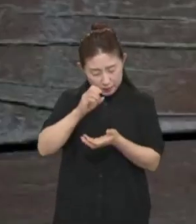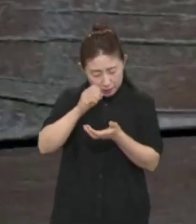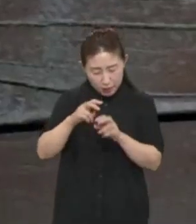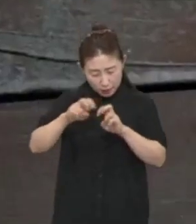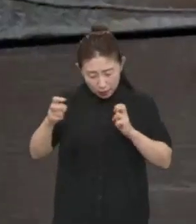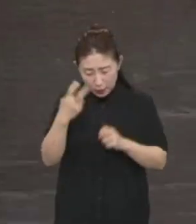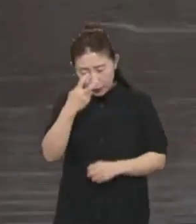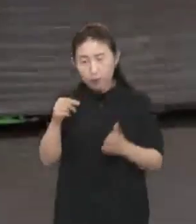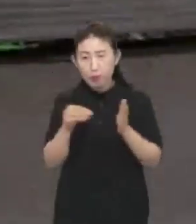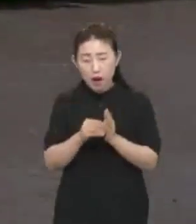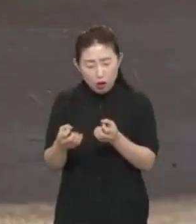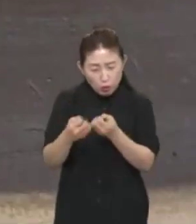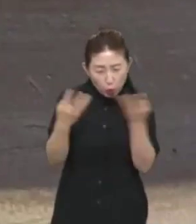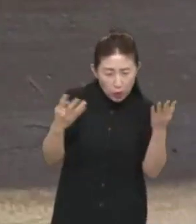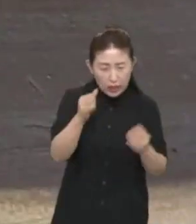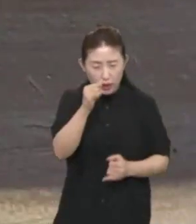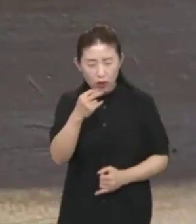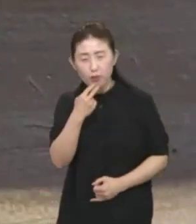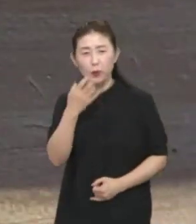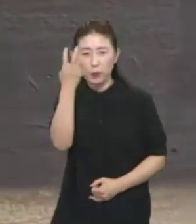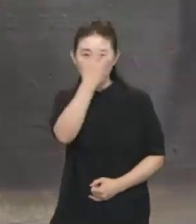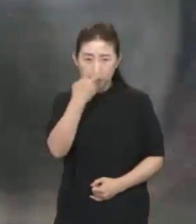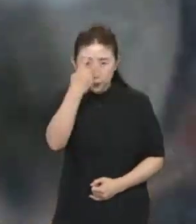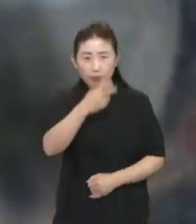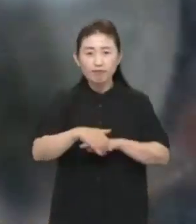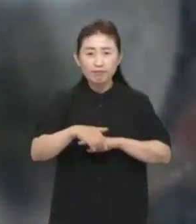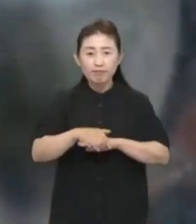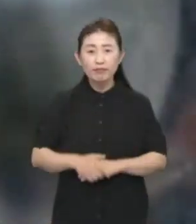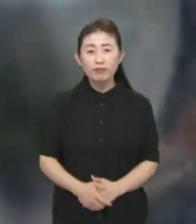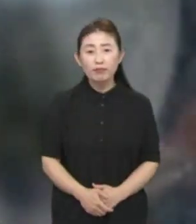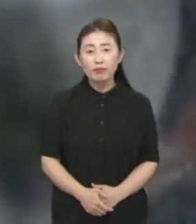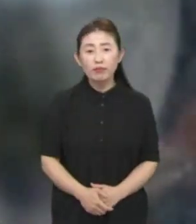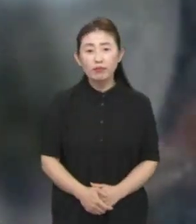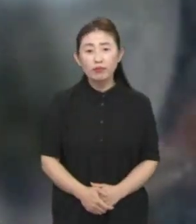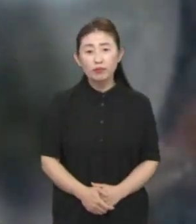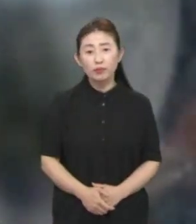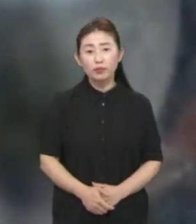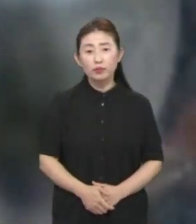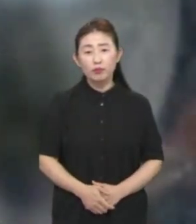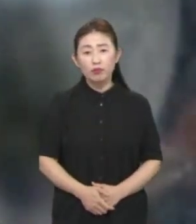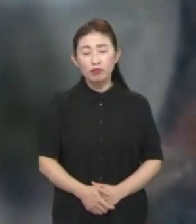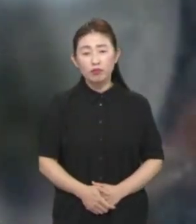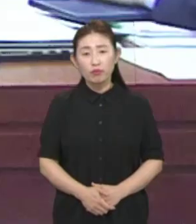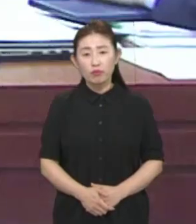감식해 테러 가능성 등을 조사할 예정입니다. TJB 조형준입니다.